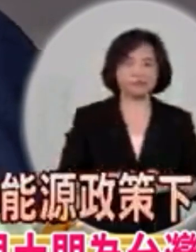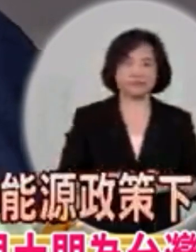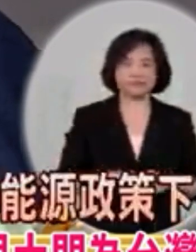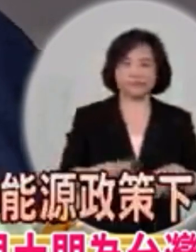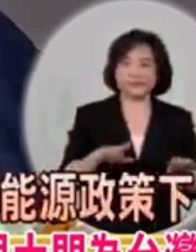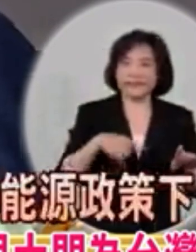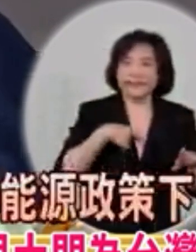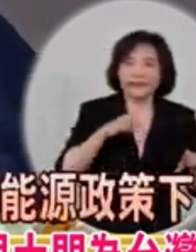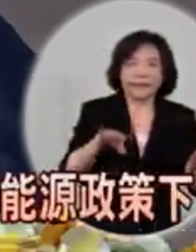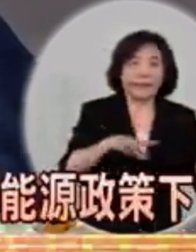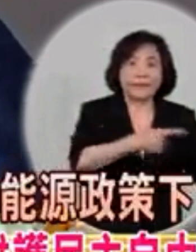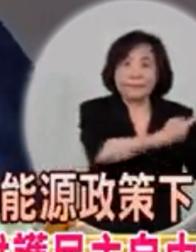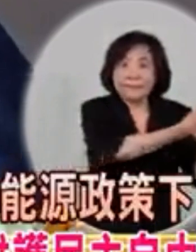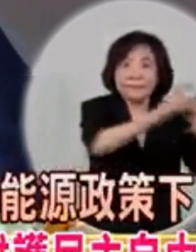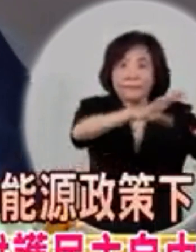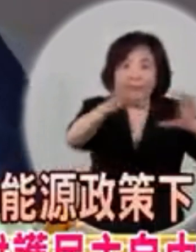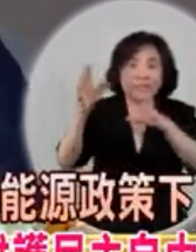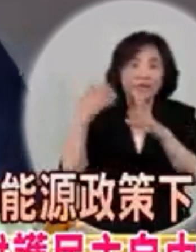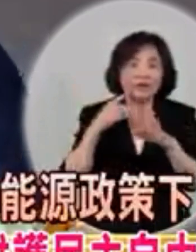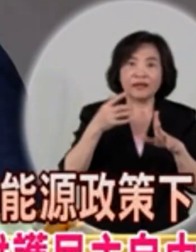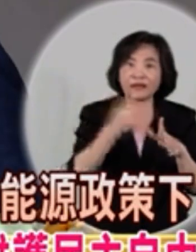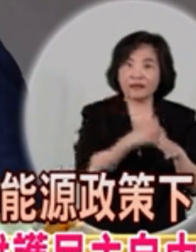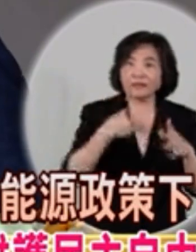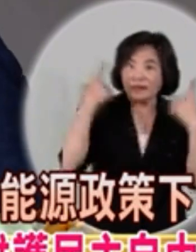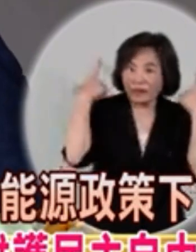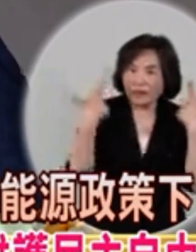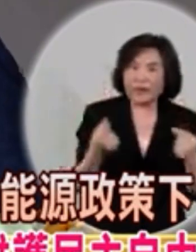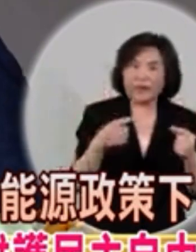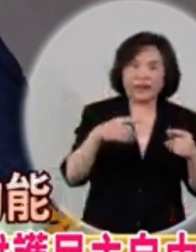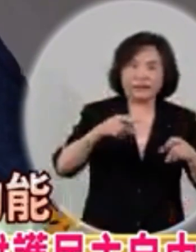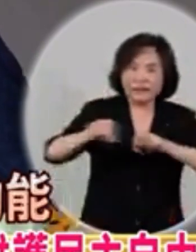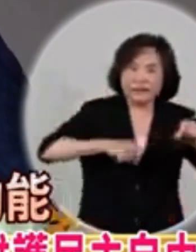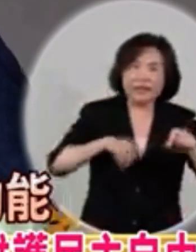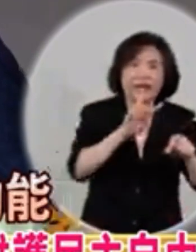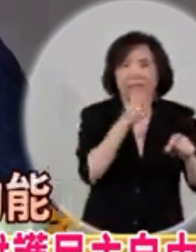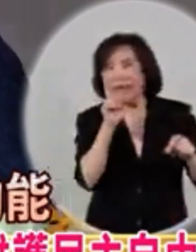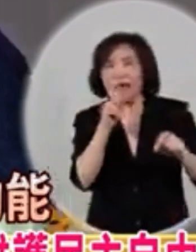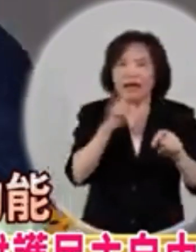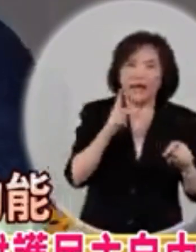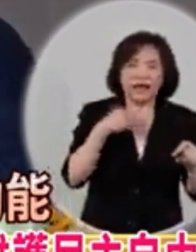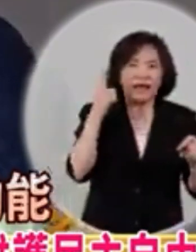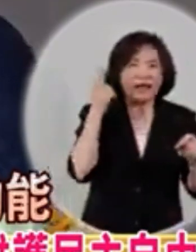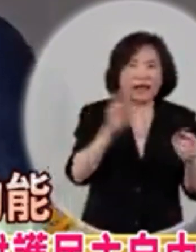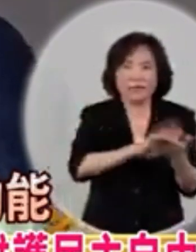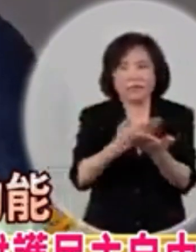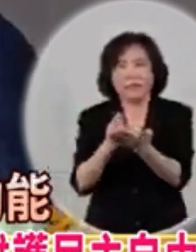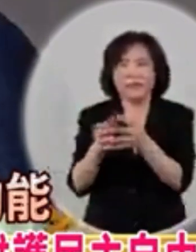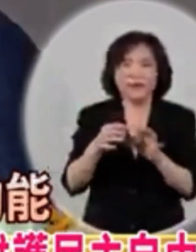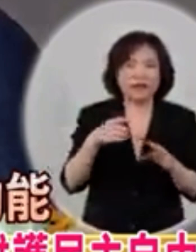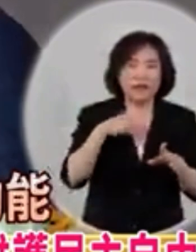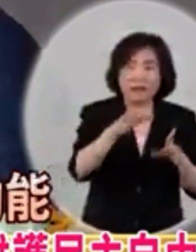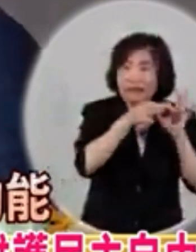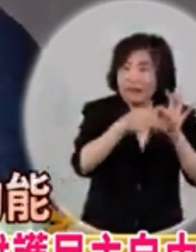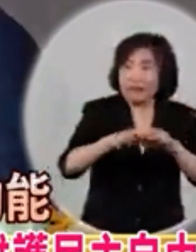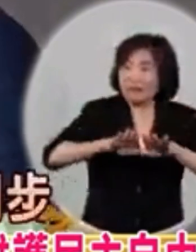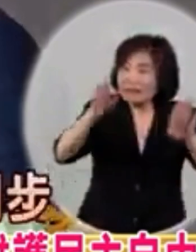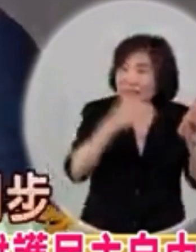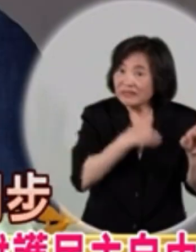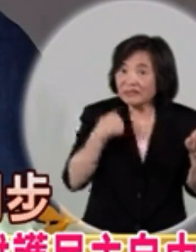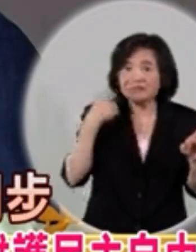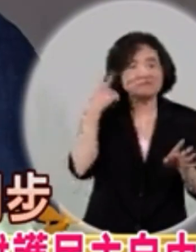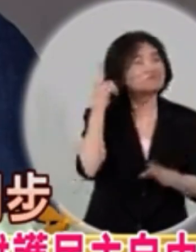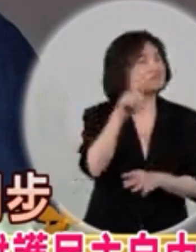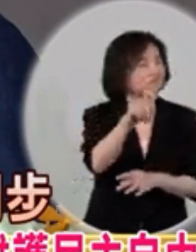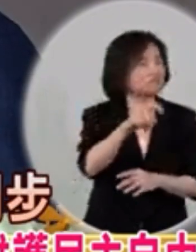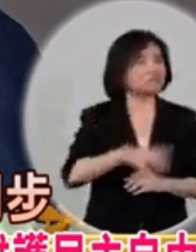家可以在反复的能源政策下持续累积经济成长的动能。我们已经